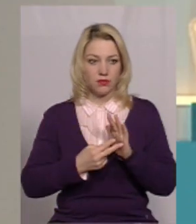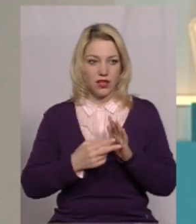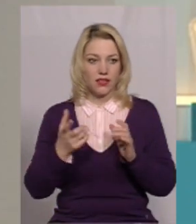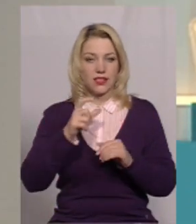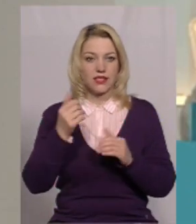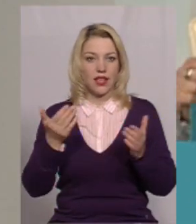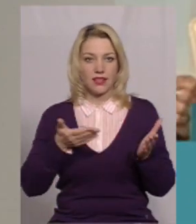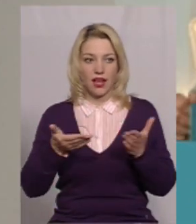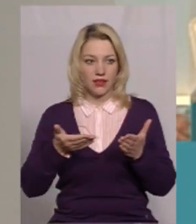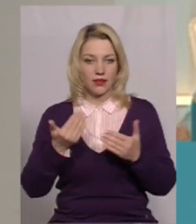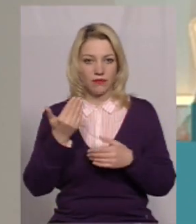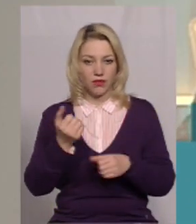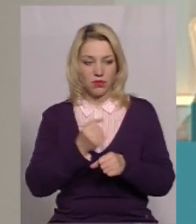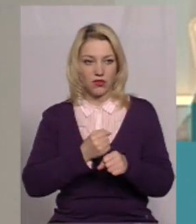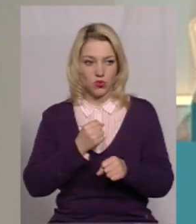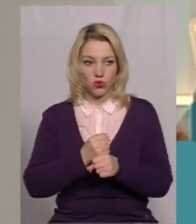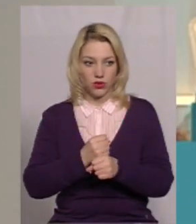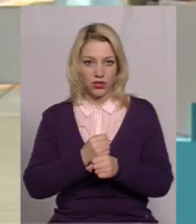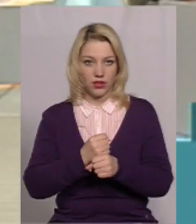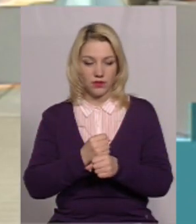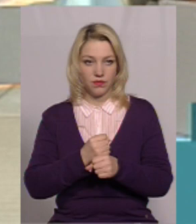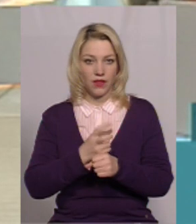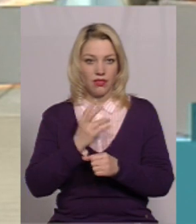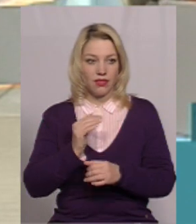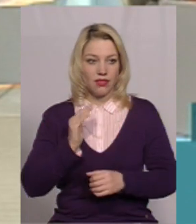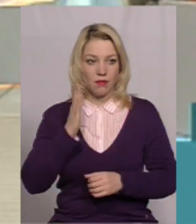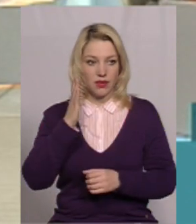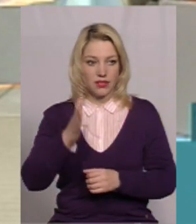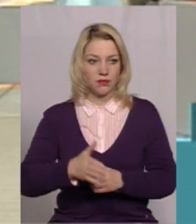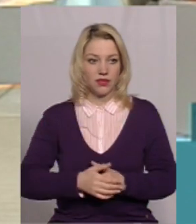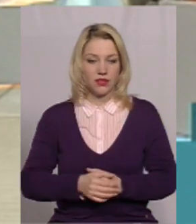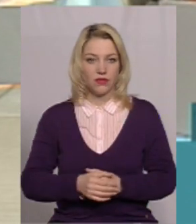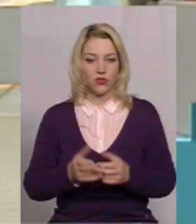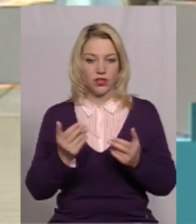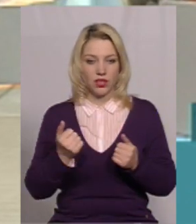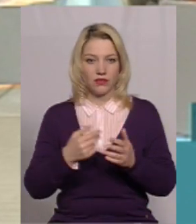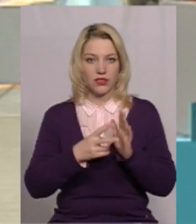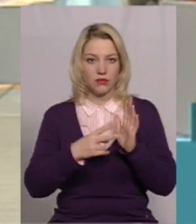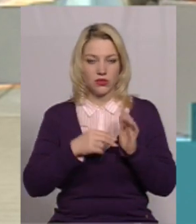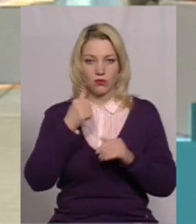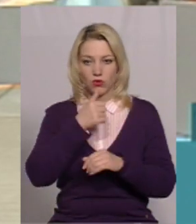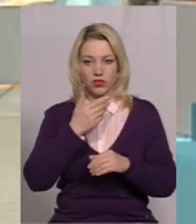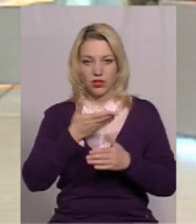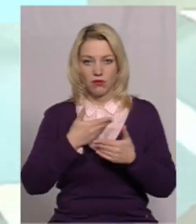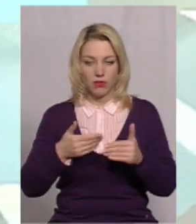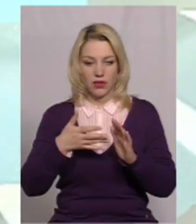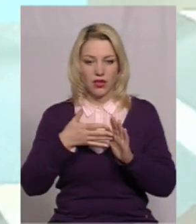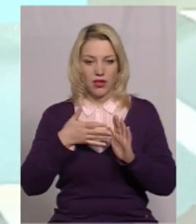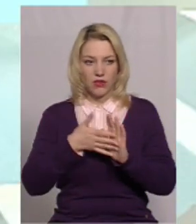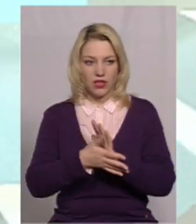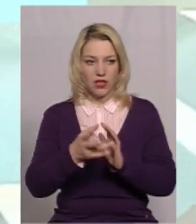яким ви працюєте на перспективу? Так, у 2017 році ми затвердили план